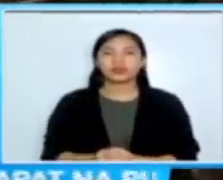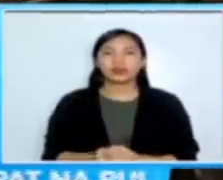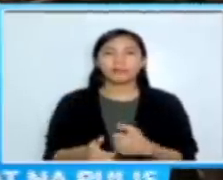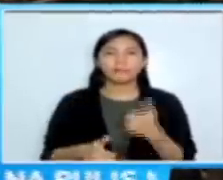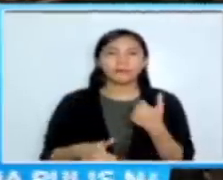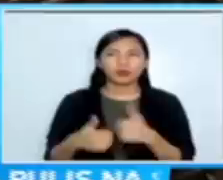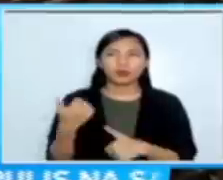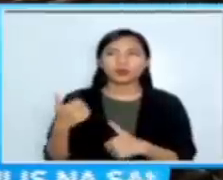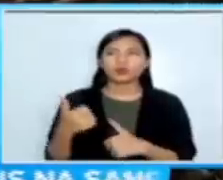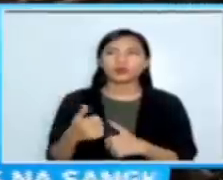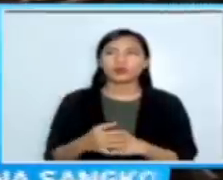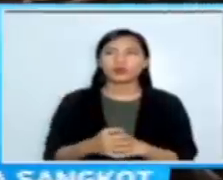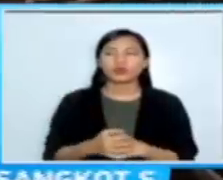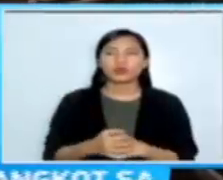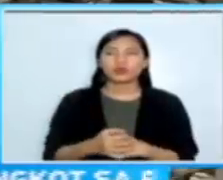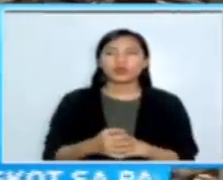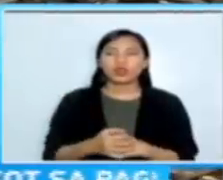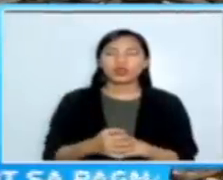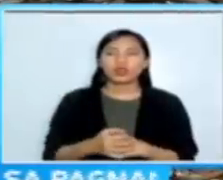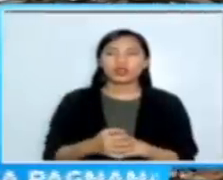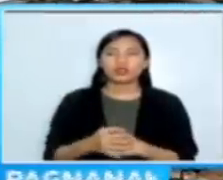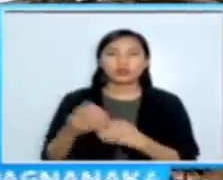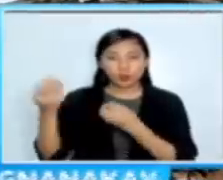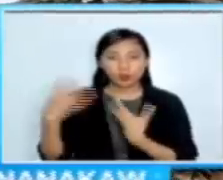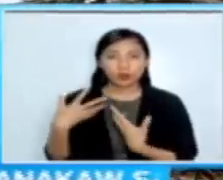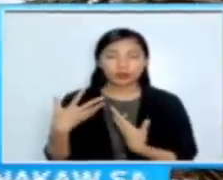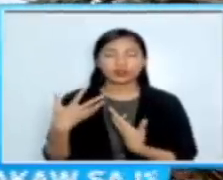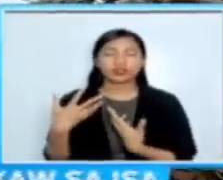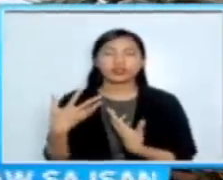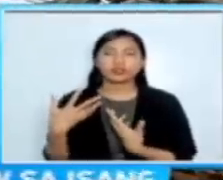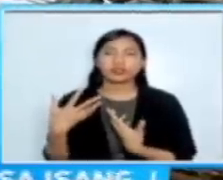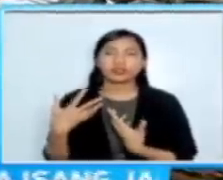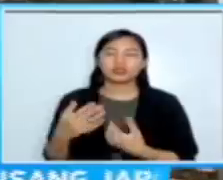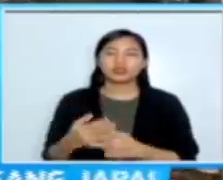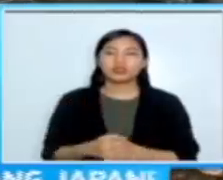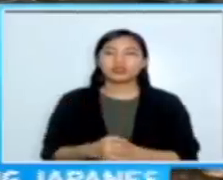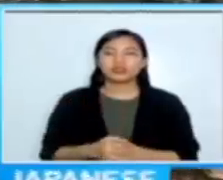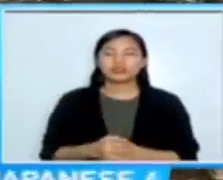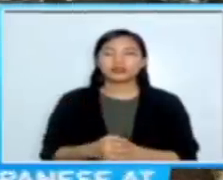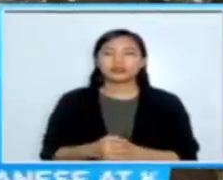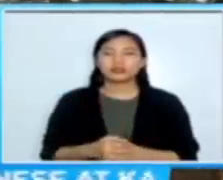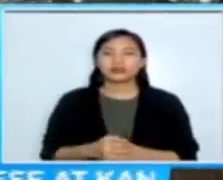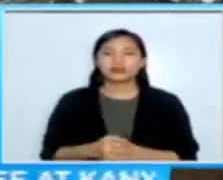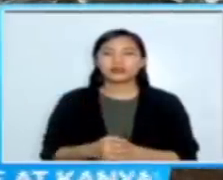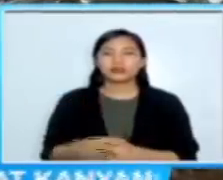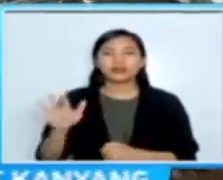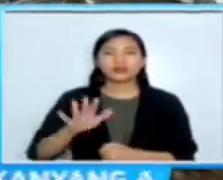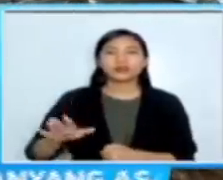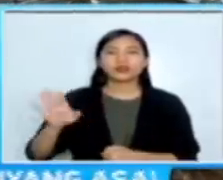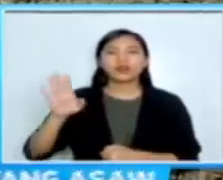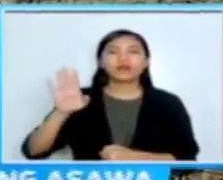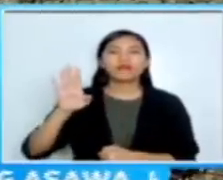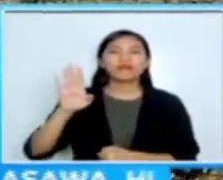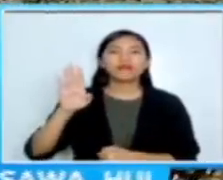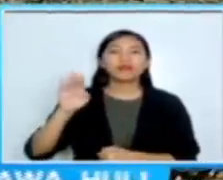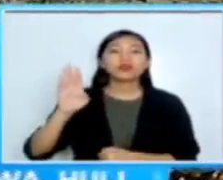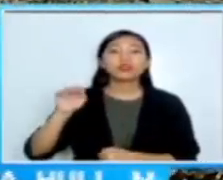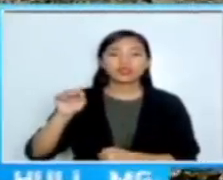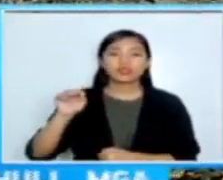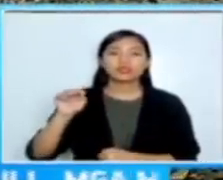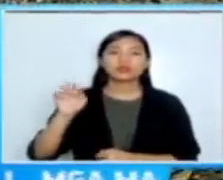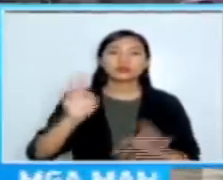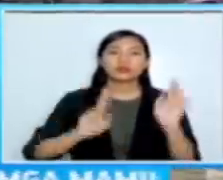official na nakarating sa akin na report, pero dahil sa akin na diniretso, mga 14 yung patay na na-report so